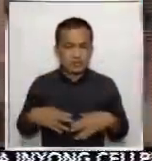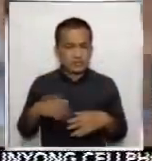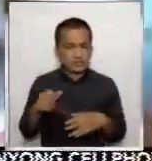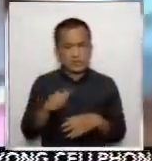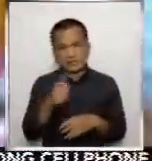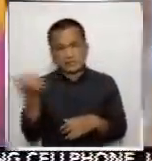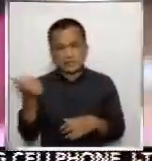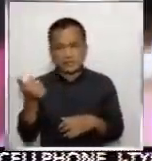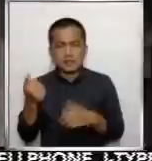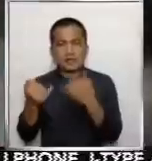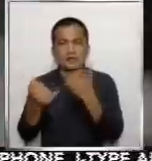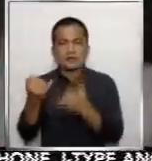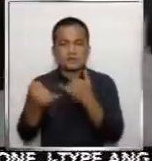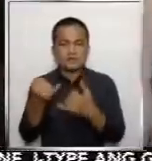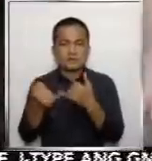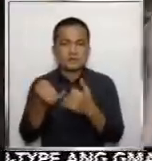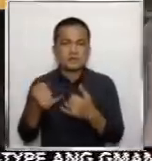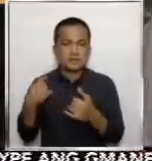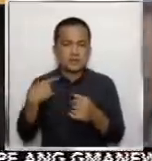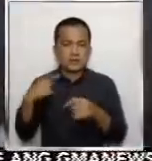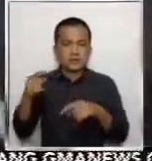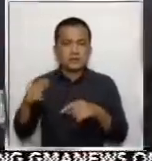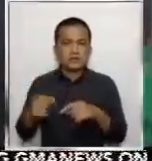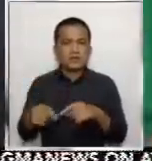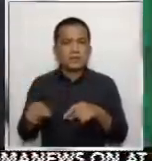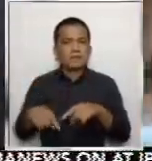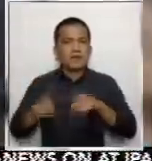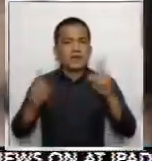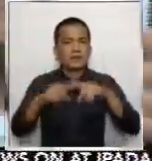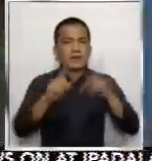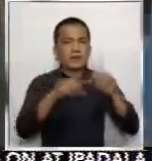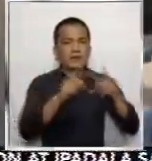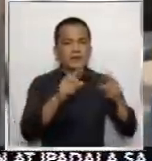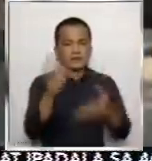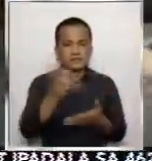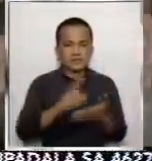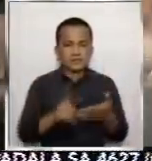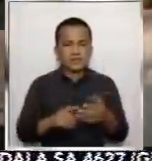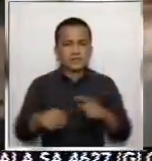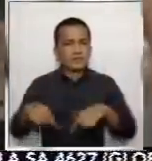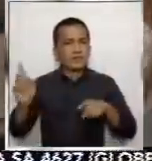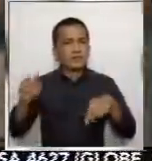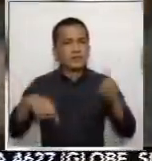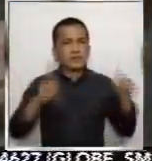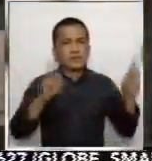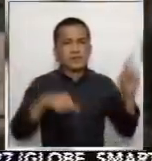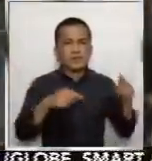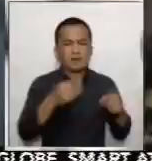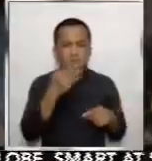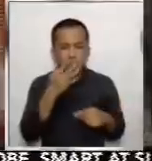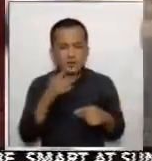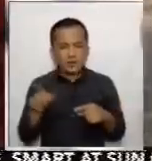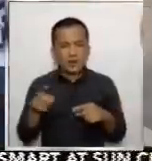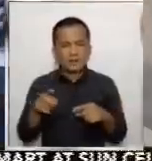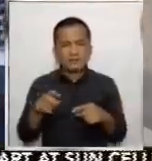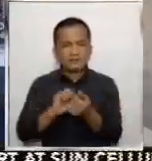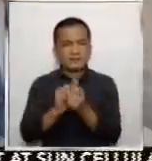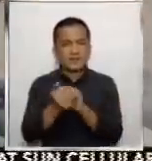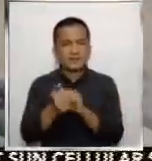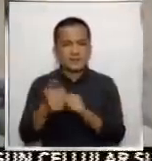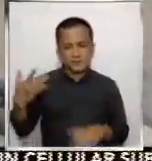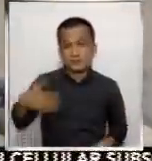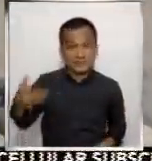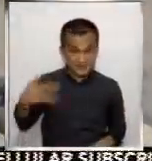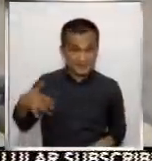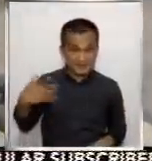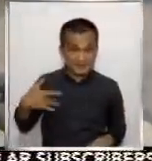naglaon, nagkaroon na ng iba't ibang disenyo at iba't ibang kulay, hanggang sa naging tila fashion statement na ito. Pero